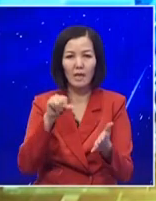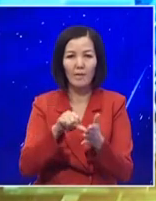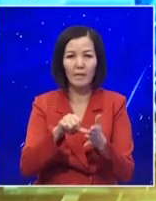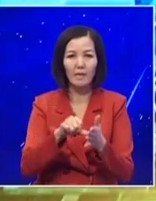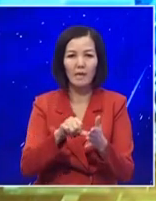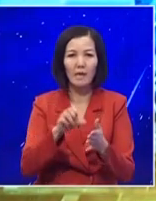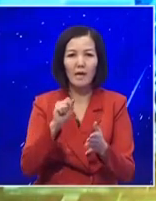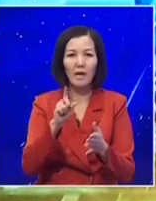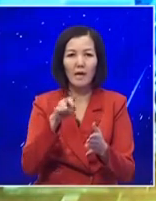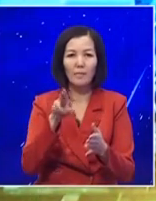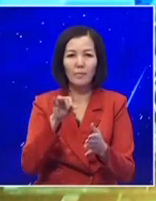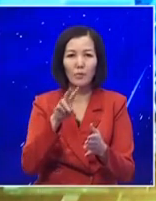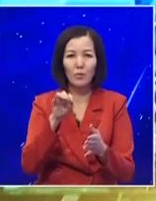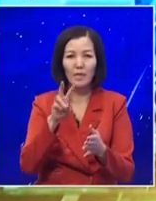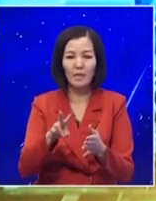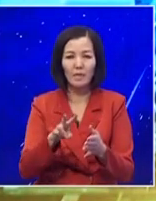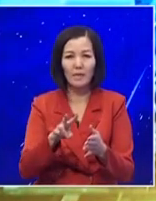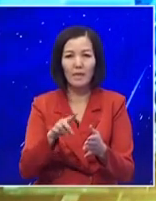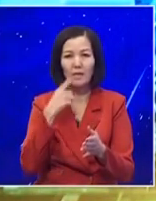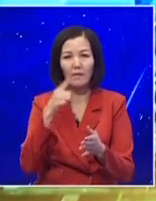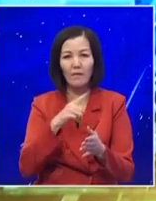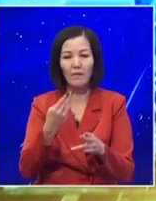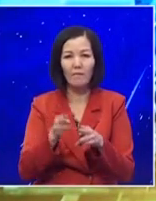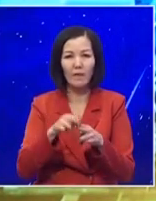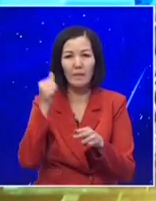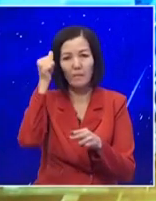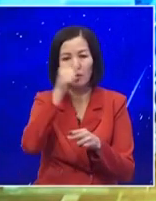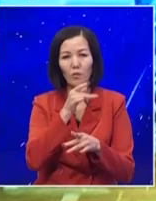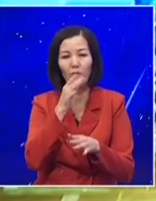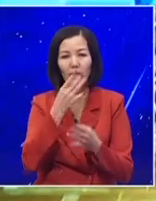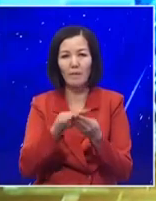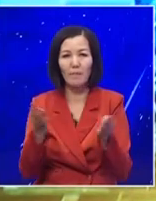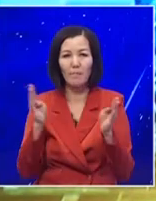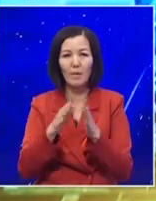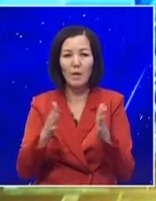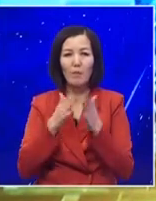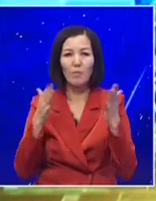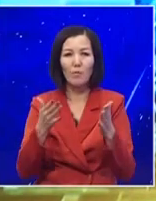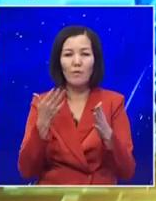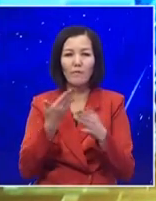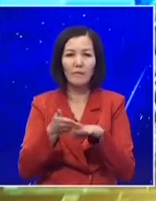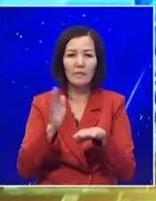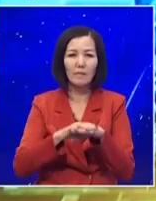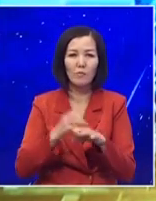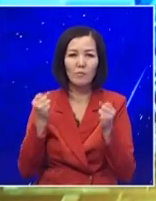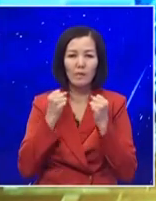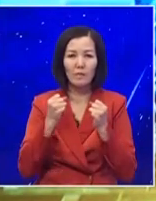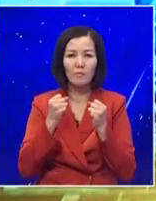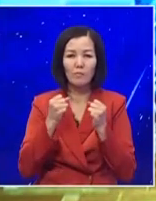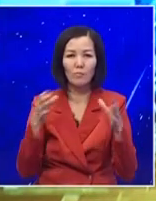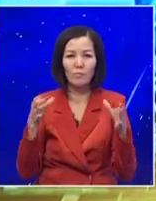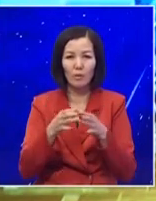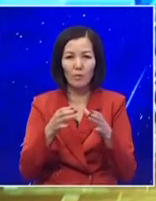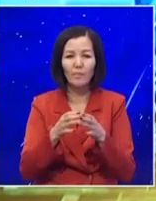член команды Ильфат Абдулин. Он отмечает, что в этом году во время пандемии было нелегко всему спортивному